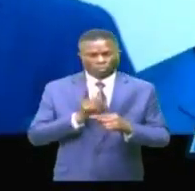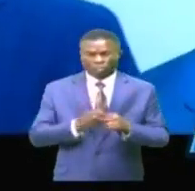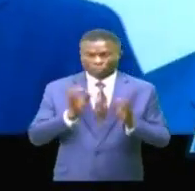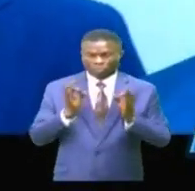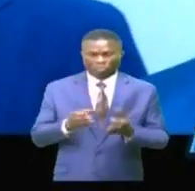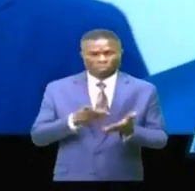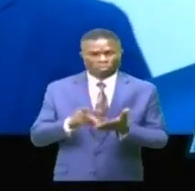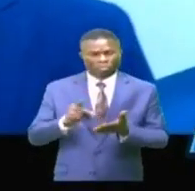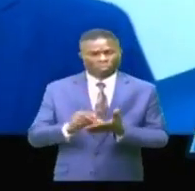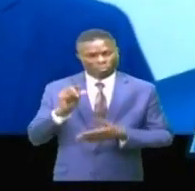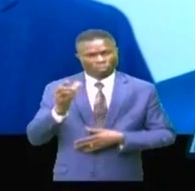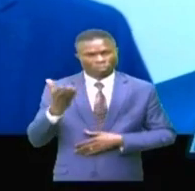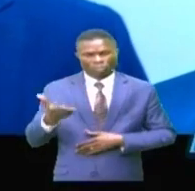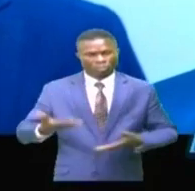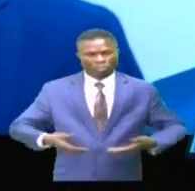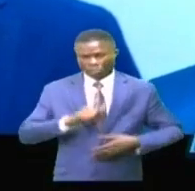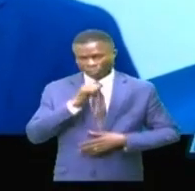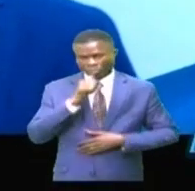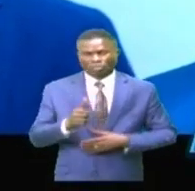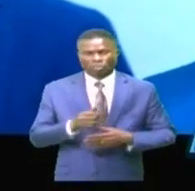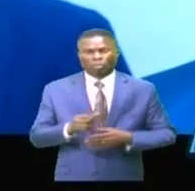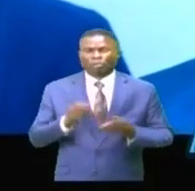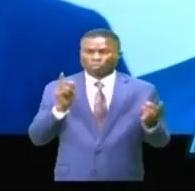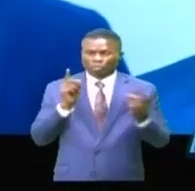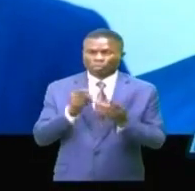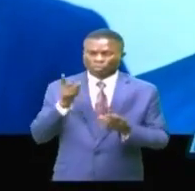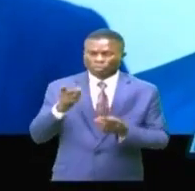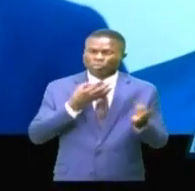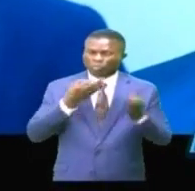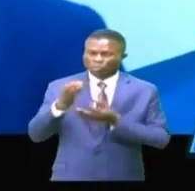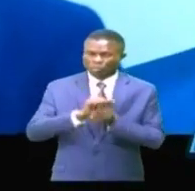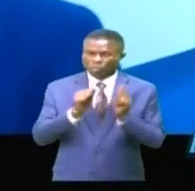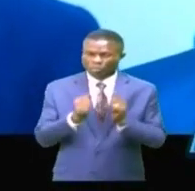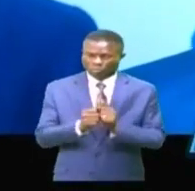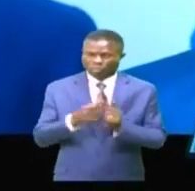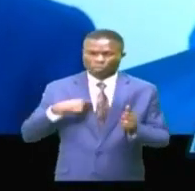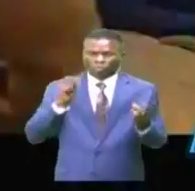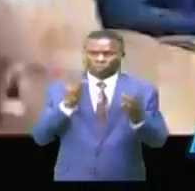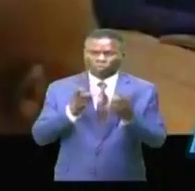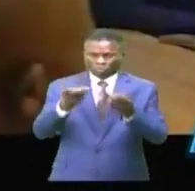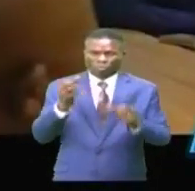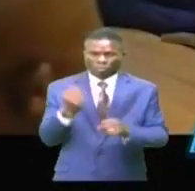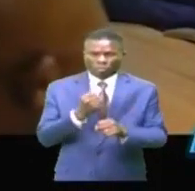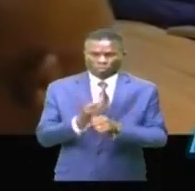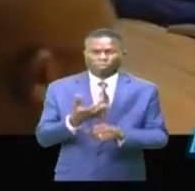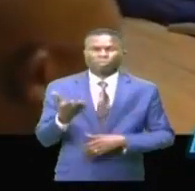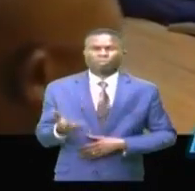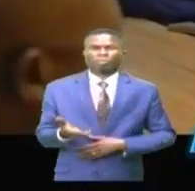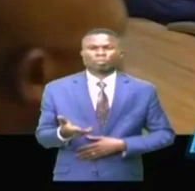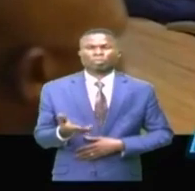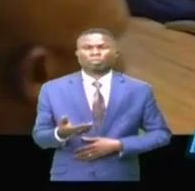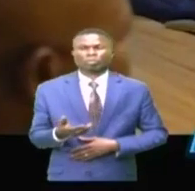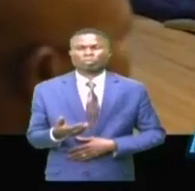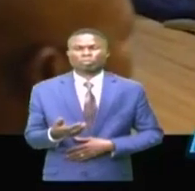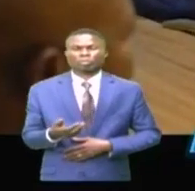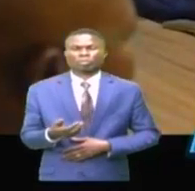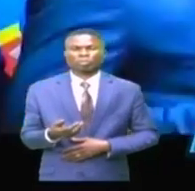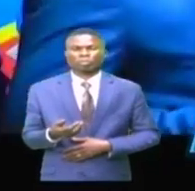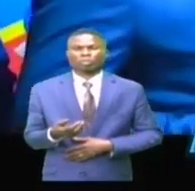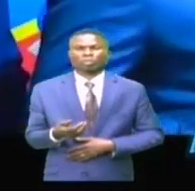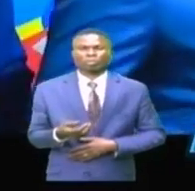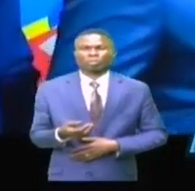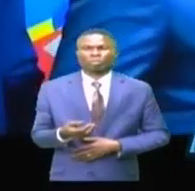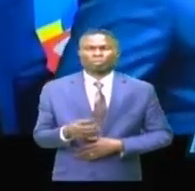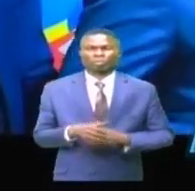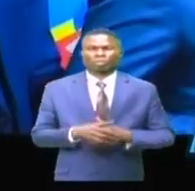évolue à notre dispersé mais il est en train de nous organiser et cette impulsion va nous aider à mieux